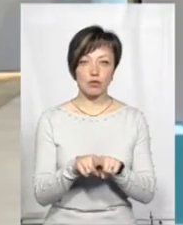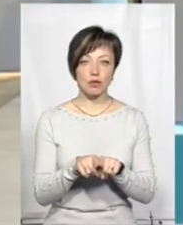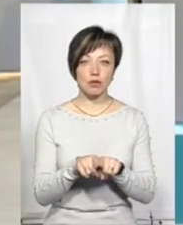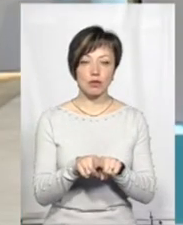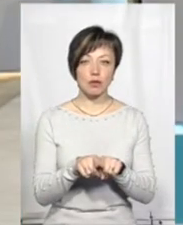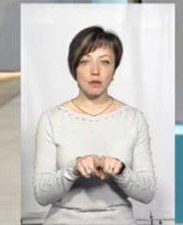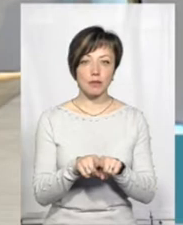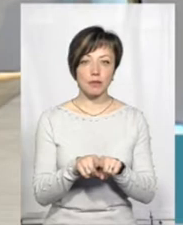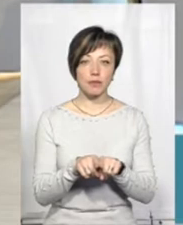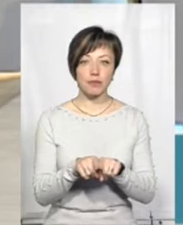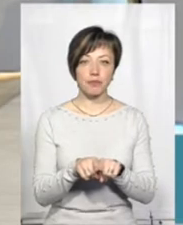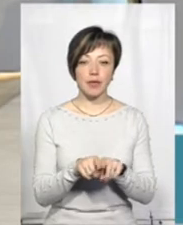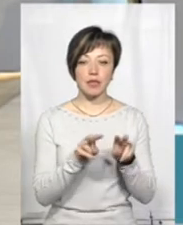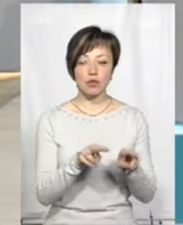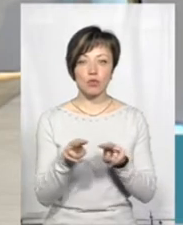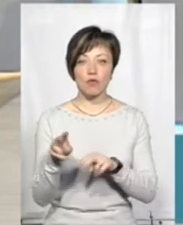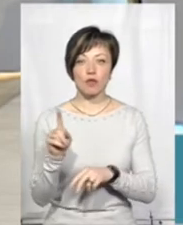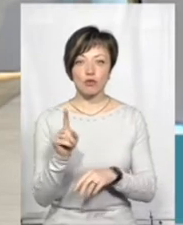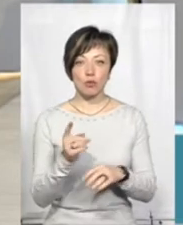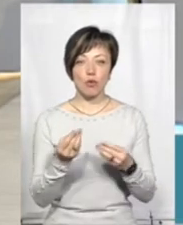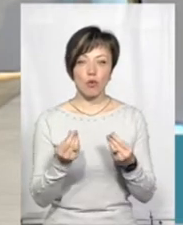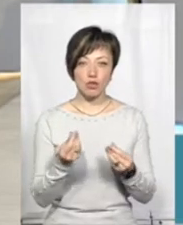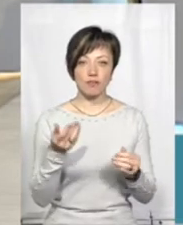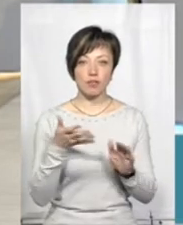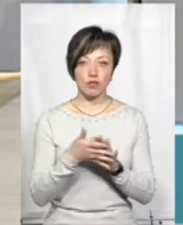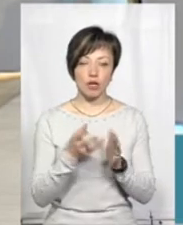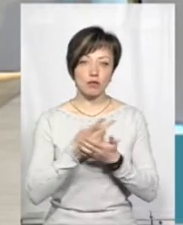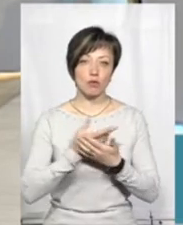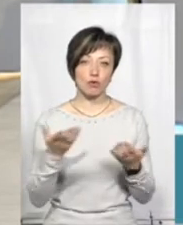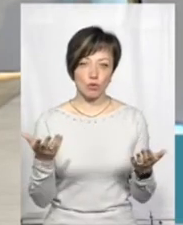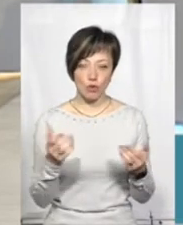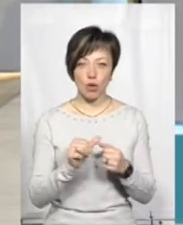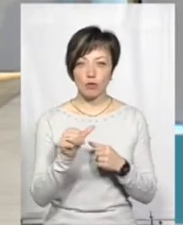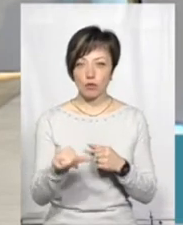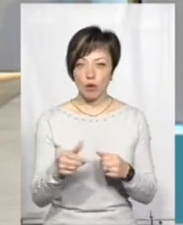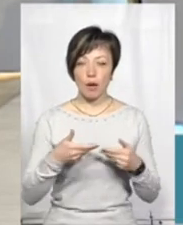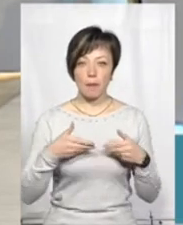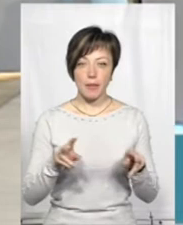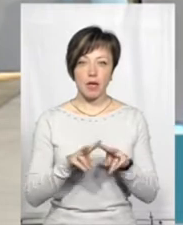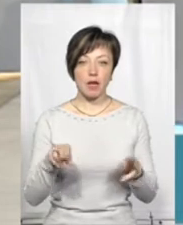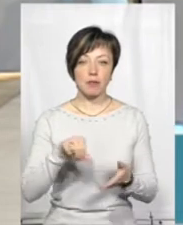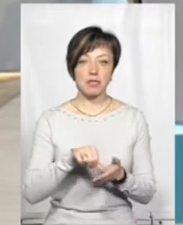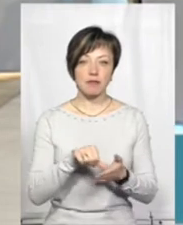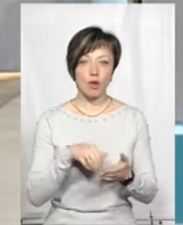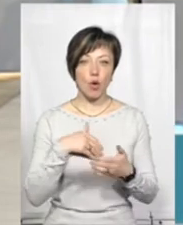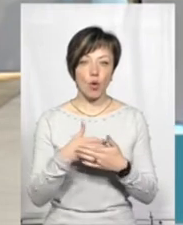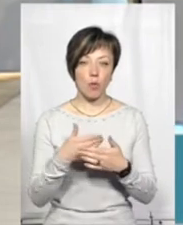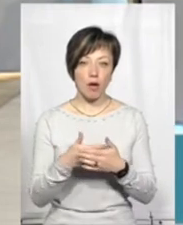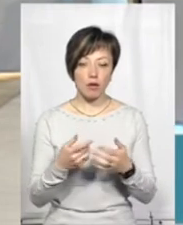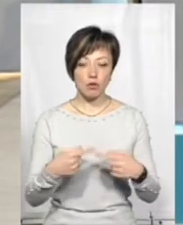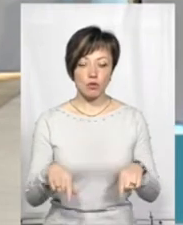скажімо так, слідкувати за те, щоб кошти витрачалися прозоро. Окрім цього, ми, як представники громадськості, ми